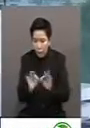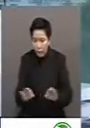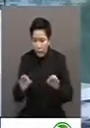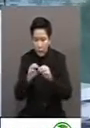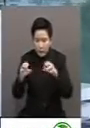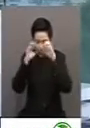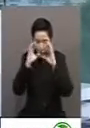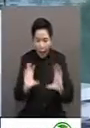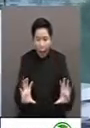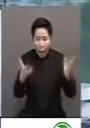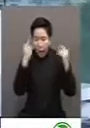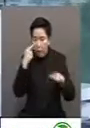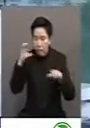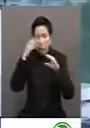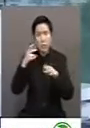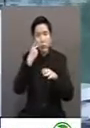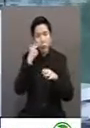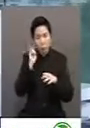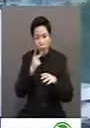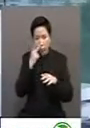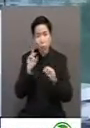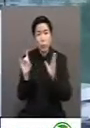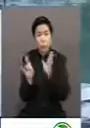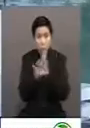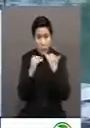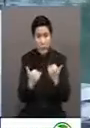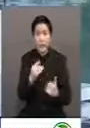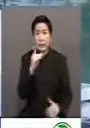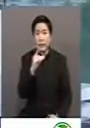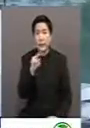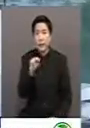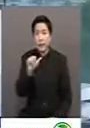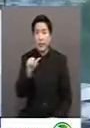ำน้ำหายไปด้วยนะคะเดี๋ยวรอติดตามกันค่ะว่าสุดท้ายผล DNA นั้นจะออกมาอย่างไรกันบ้าง